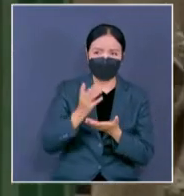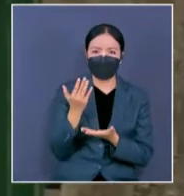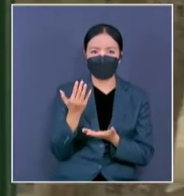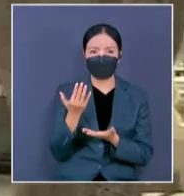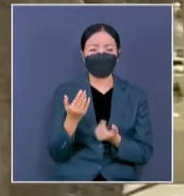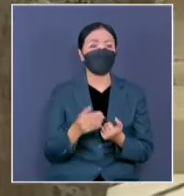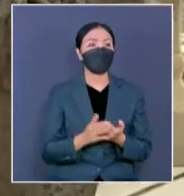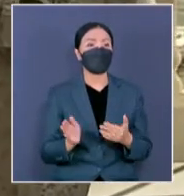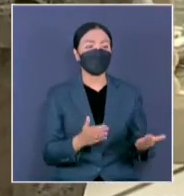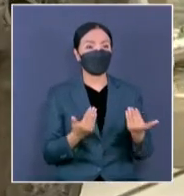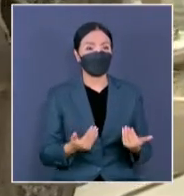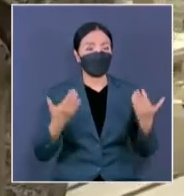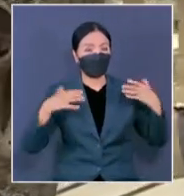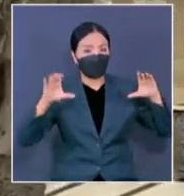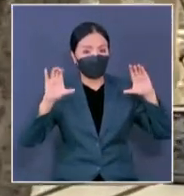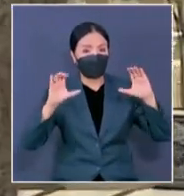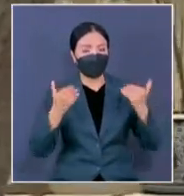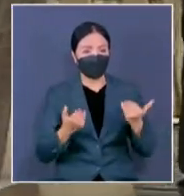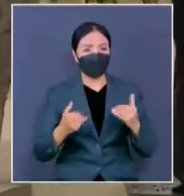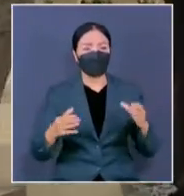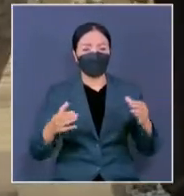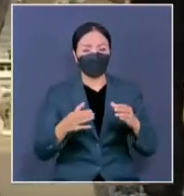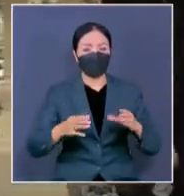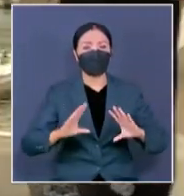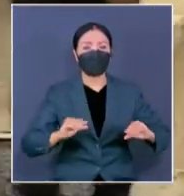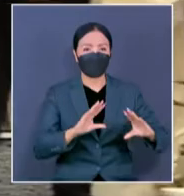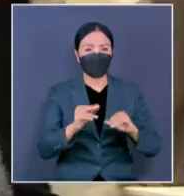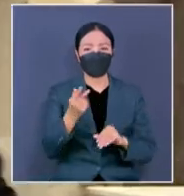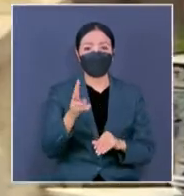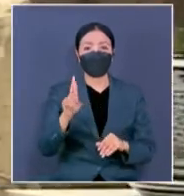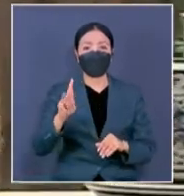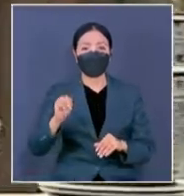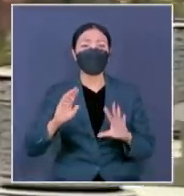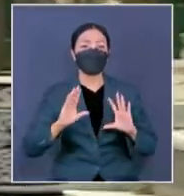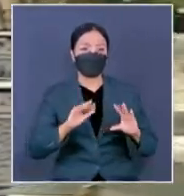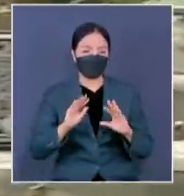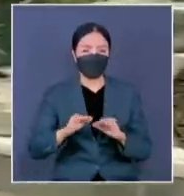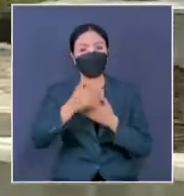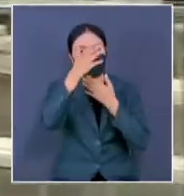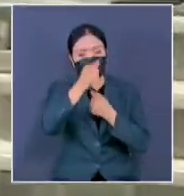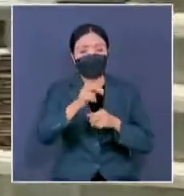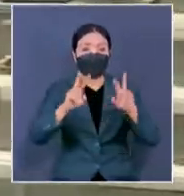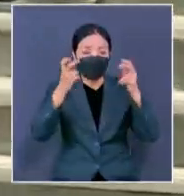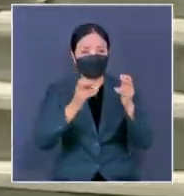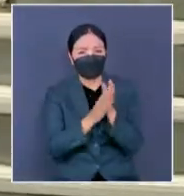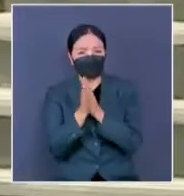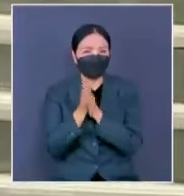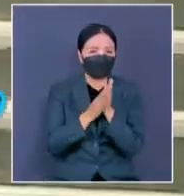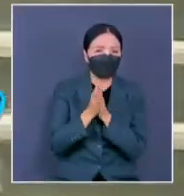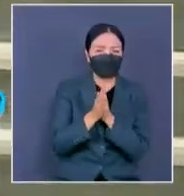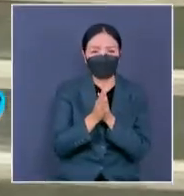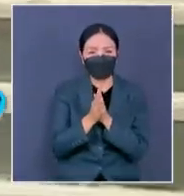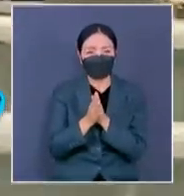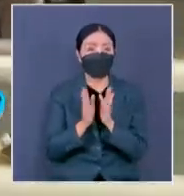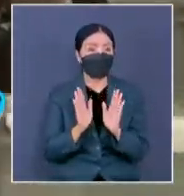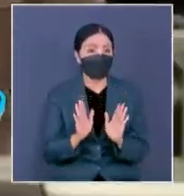าลวันนี้จะมีการประชุมครม.ด้วยคุณผู้ชมและที่น่าสนใจก็คือเรื่องที่หลายๆคนลุ้นกันนะคะว่าจะมี